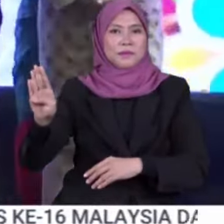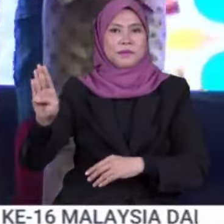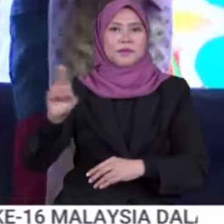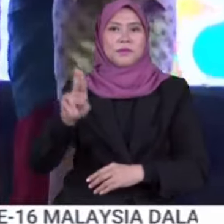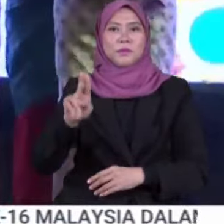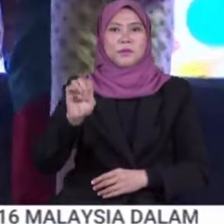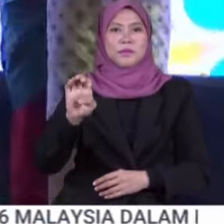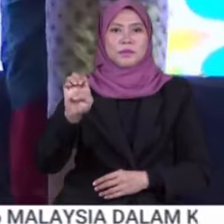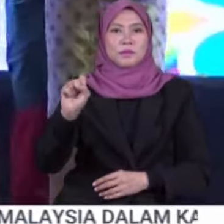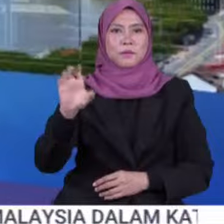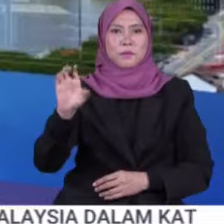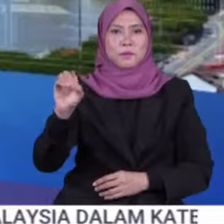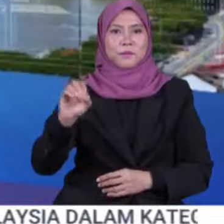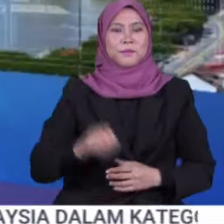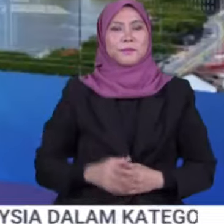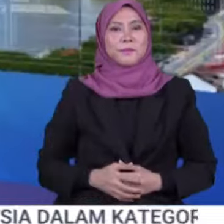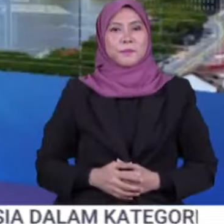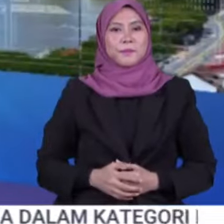UNESCO.